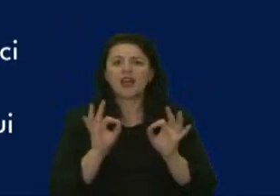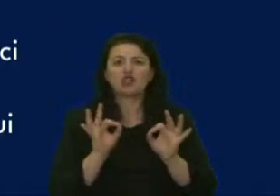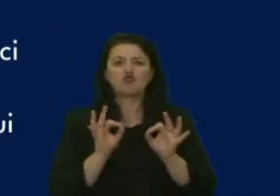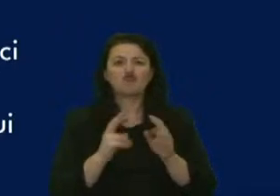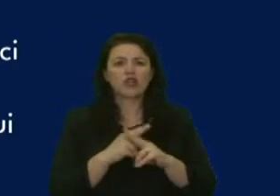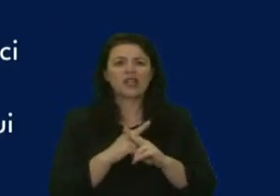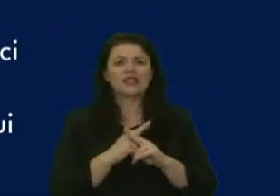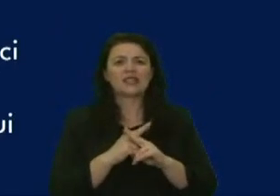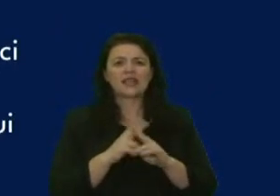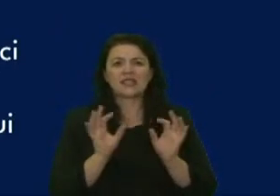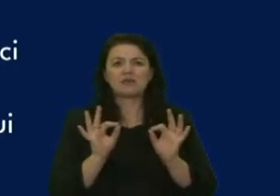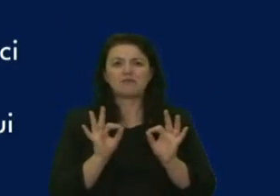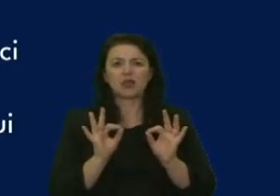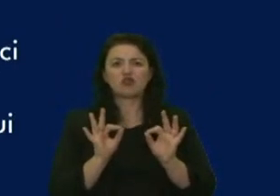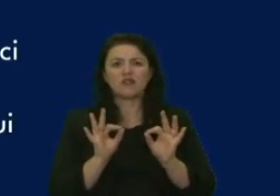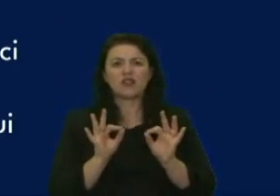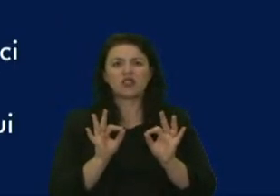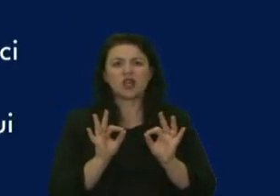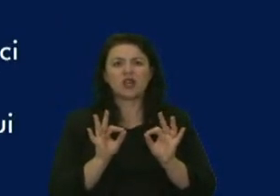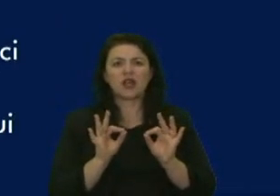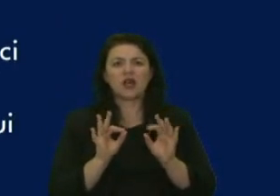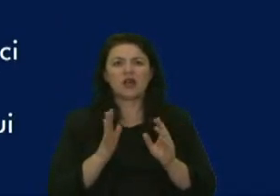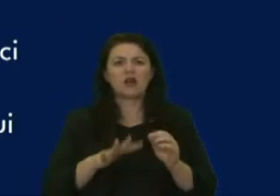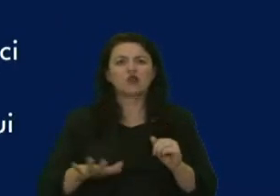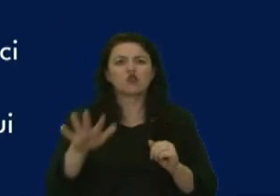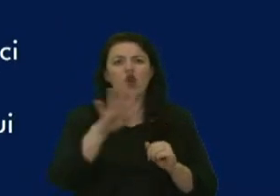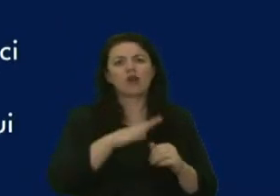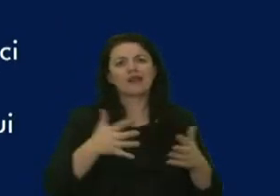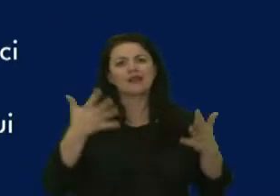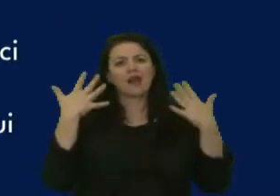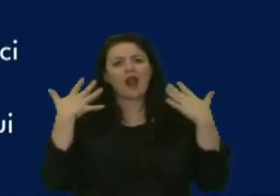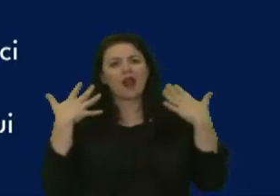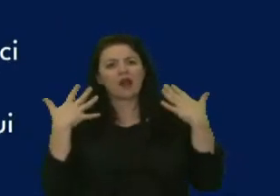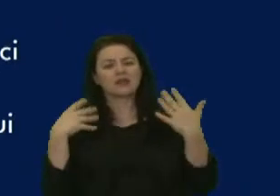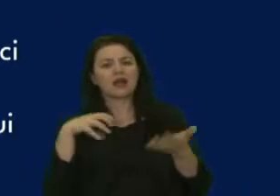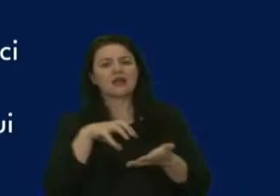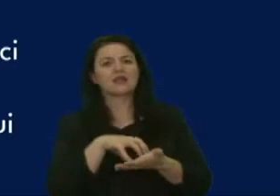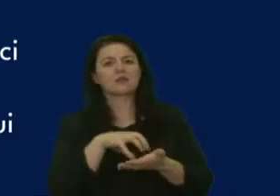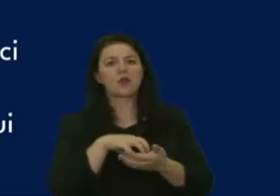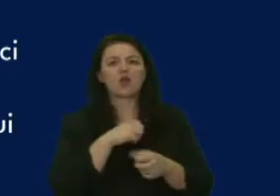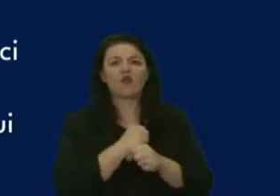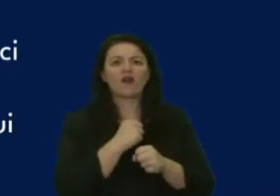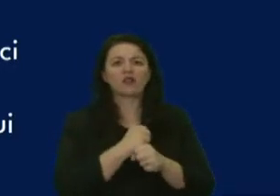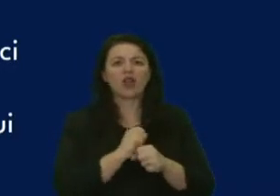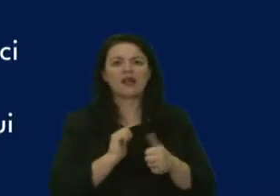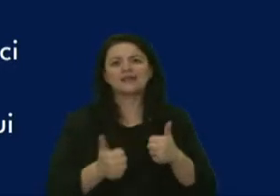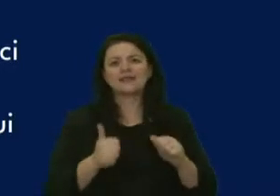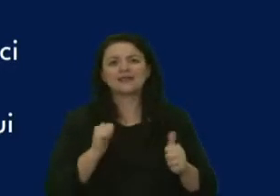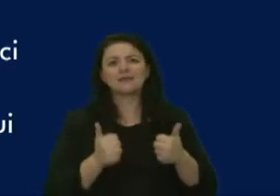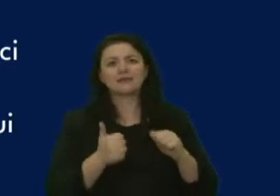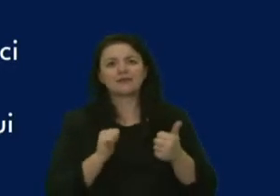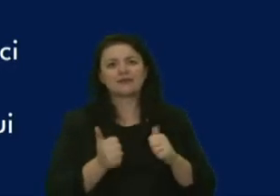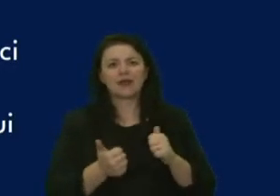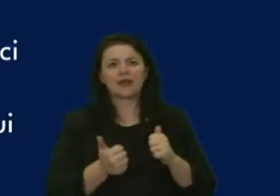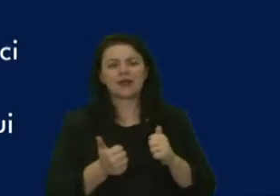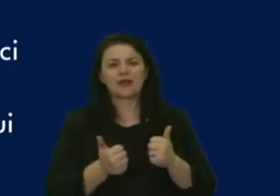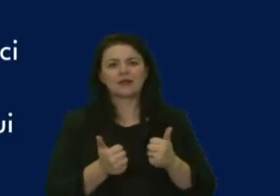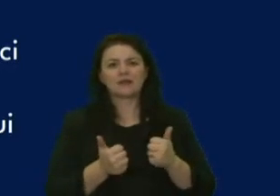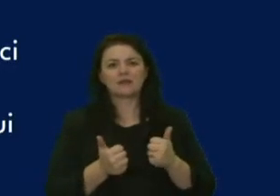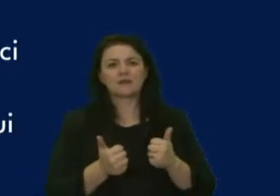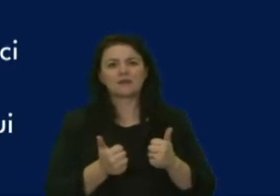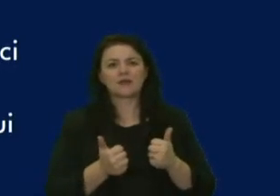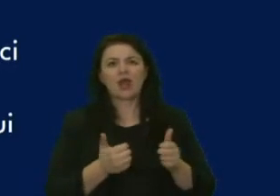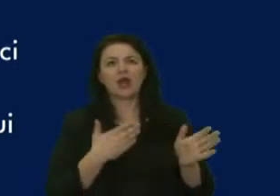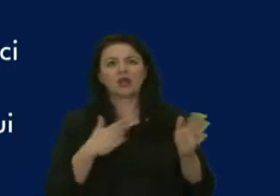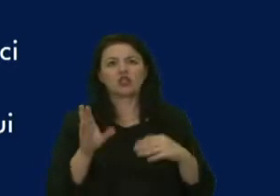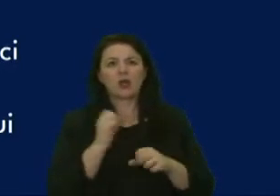ă unui asemenea cămin de bătrâni cu zonă de relaxare dar și un spațiu pentru realizare de activități fizice de de fitness ă vom